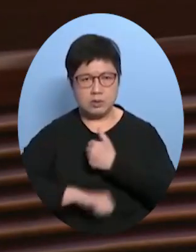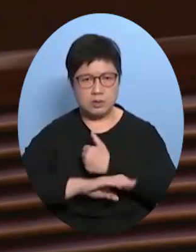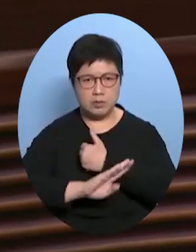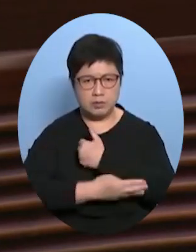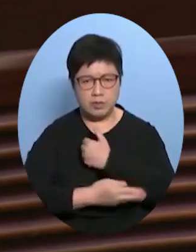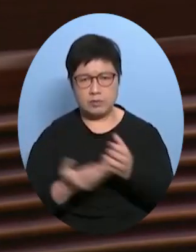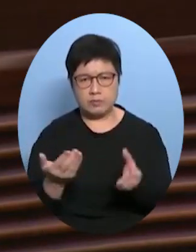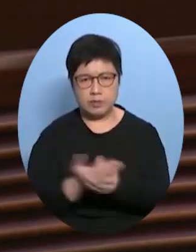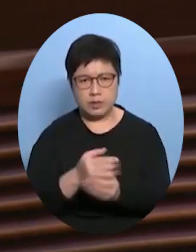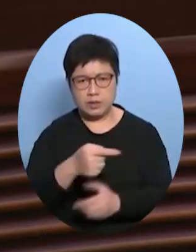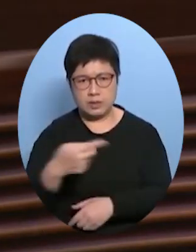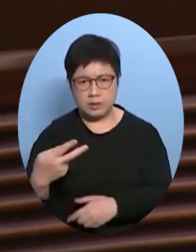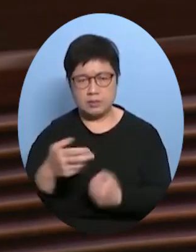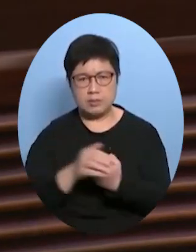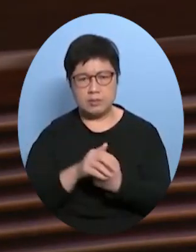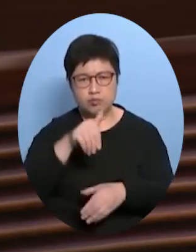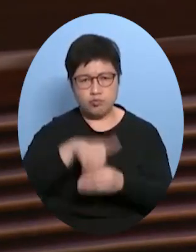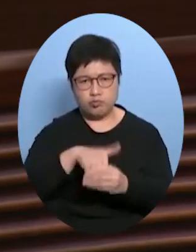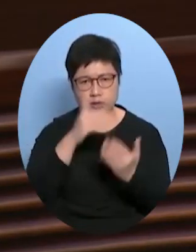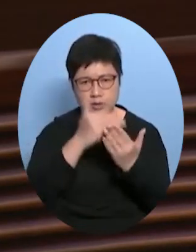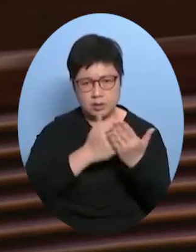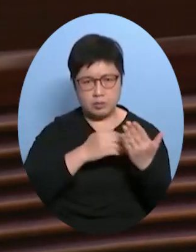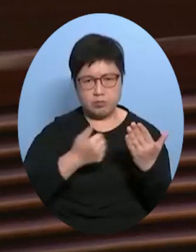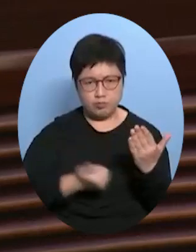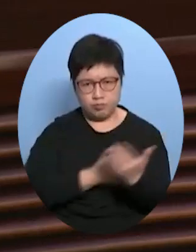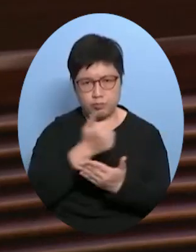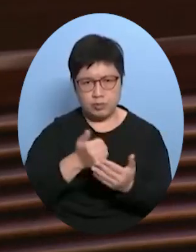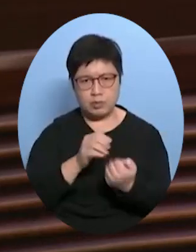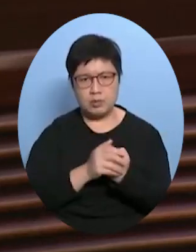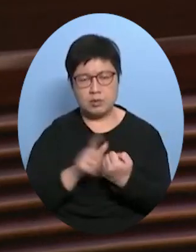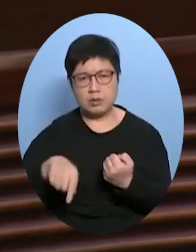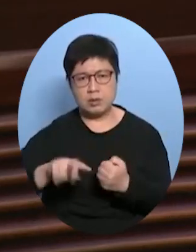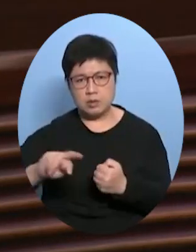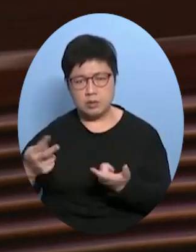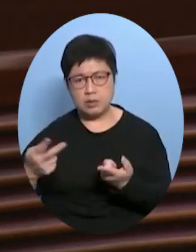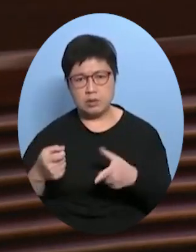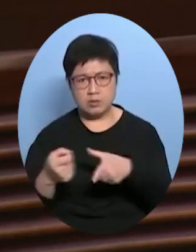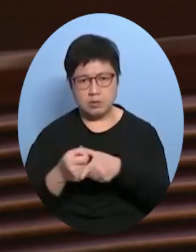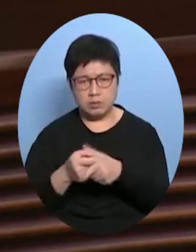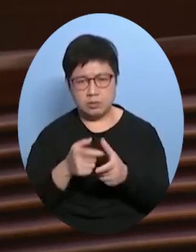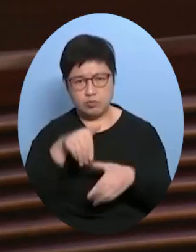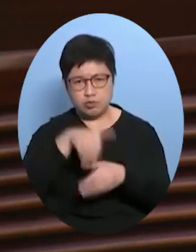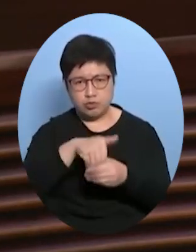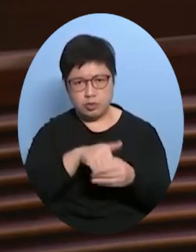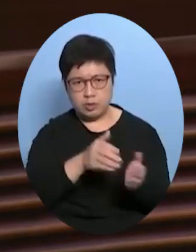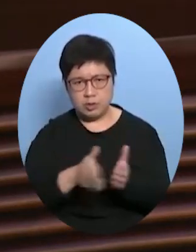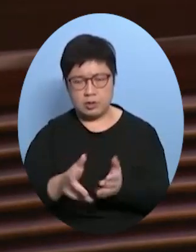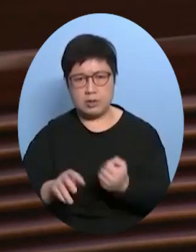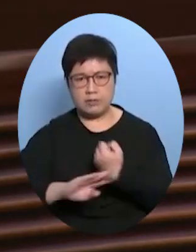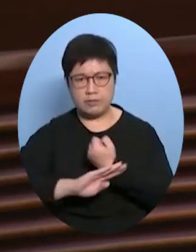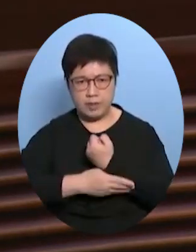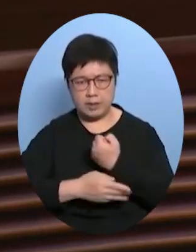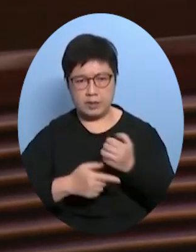件二，就完善選舉制度以及其他改善公共選舉安排所需作出的法例修